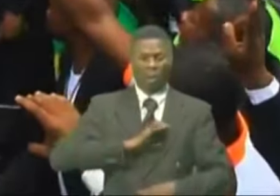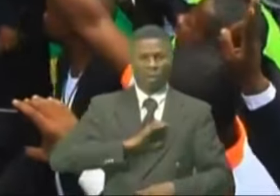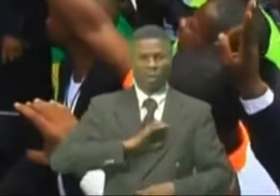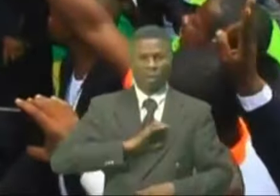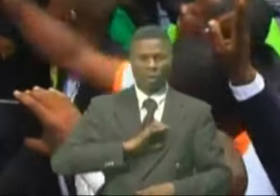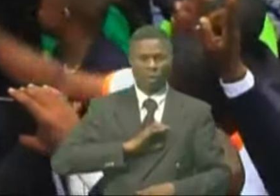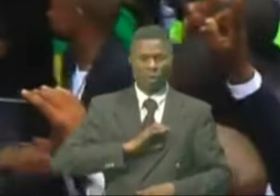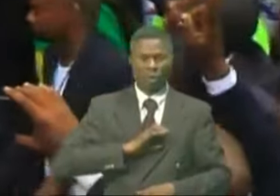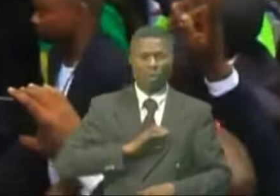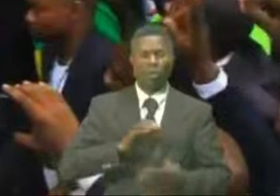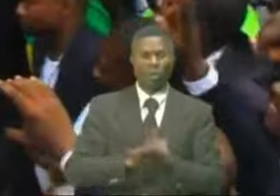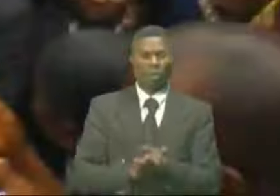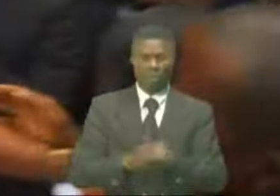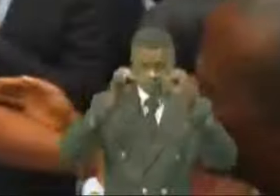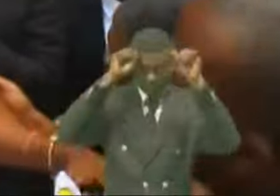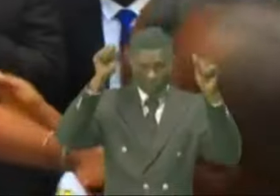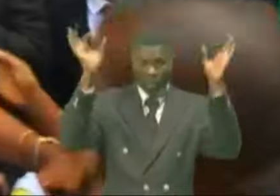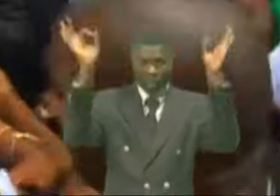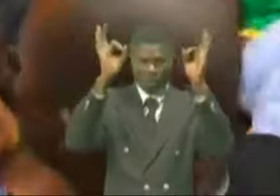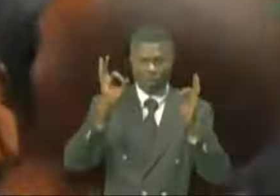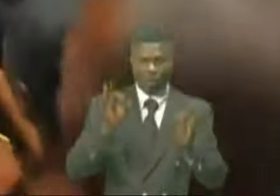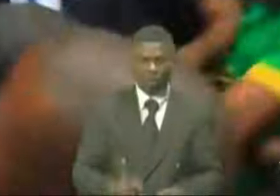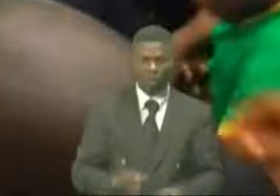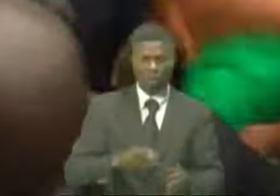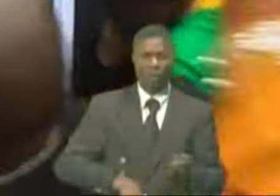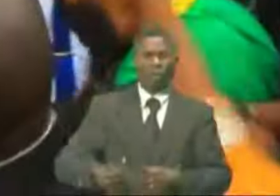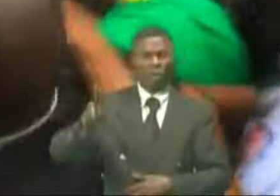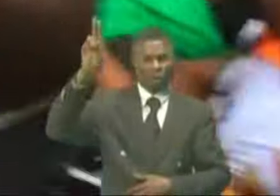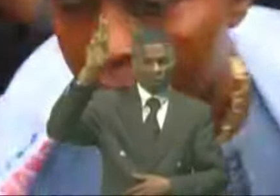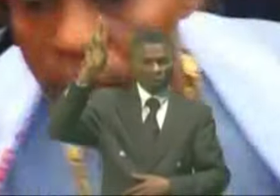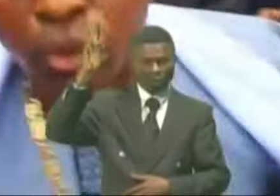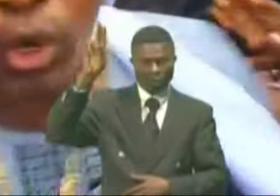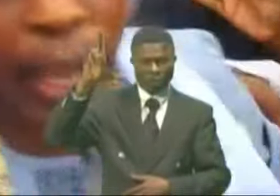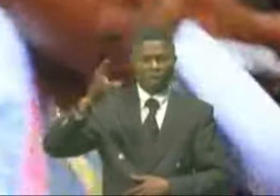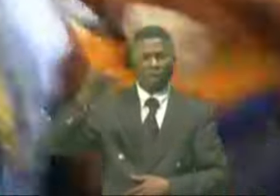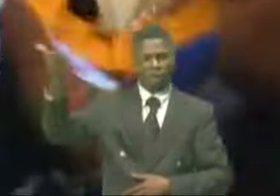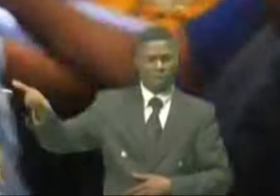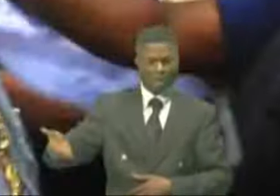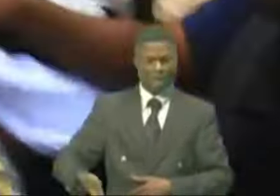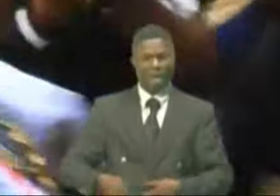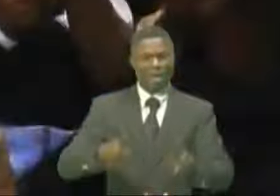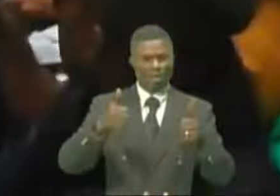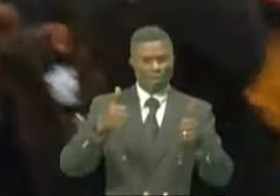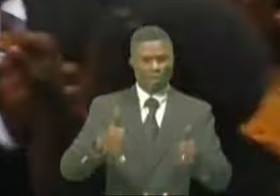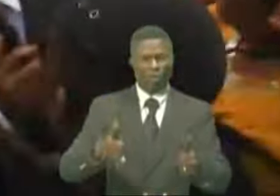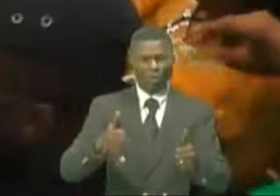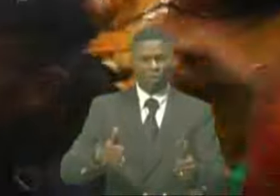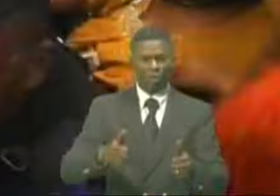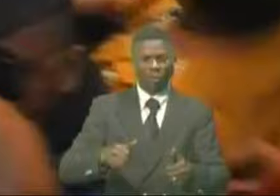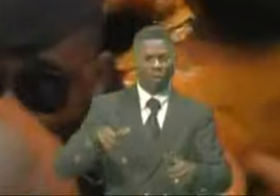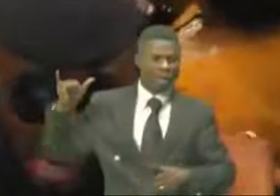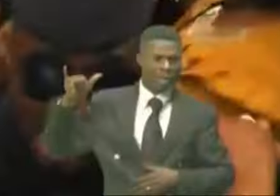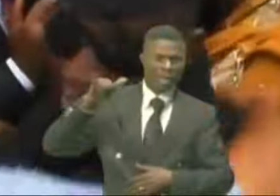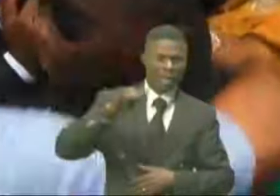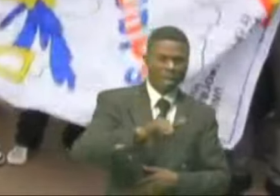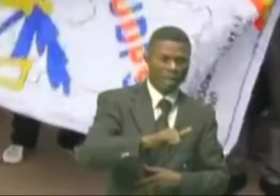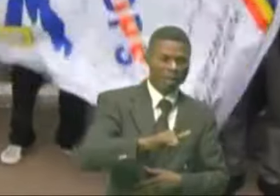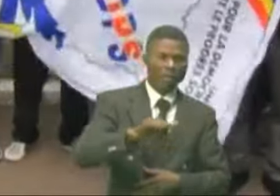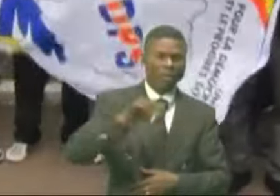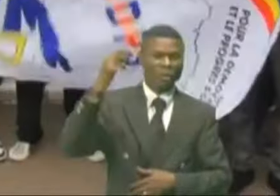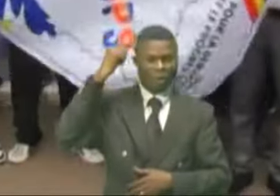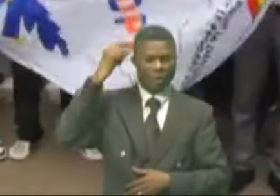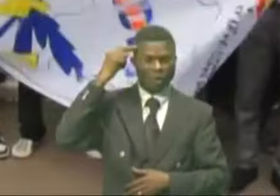Trésor Fourou, président fédéral de l'UDPS, ont été accueillis chaleureusement à l'aéroport international d'Ndjili par